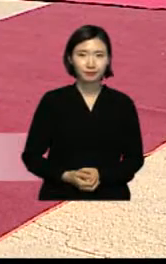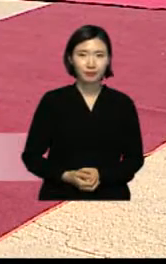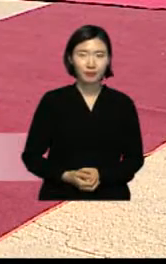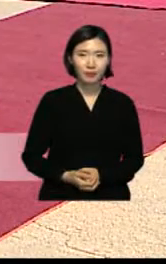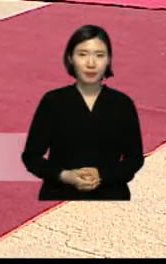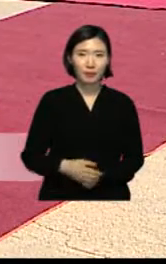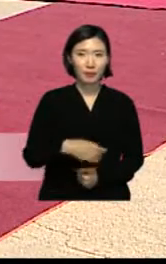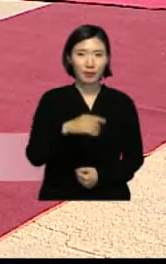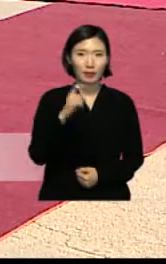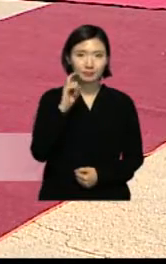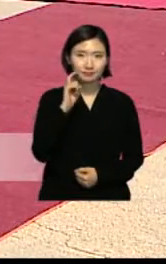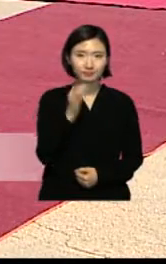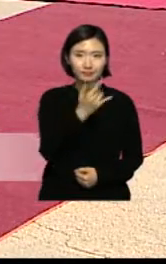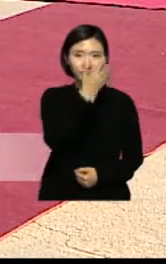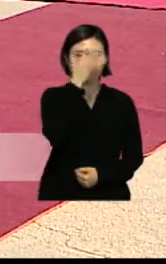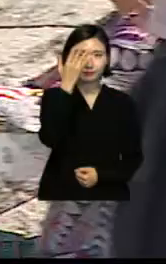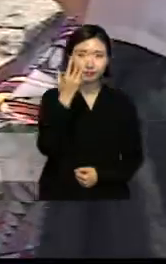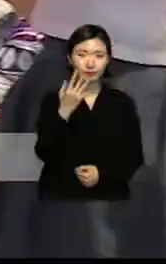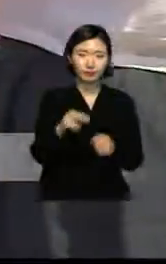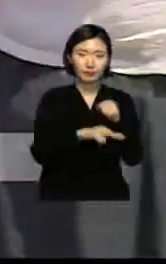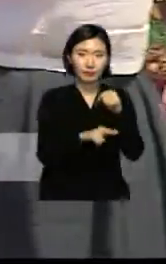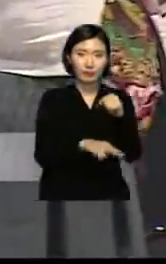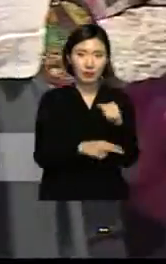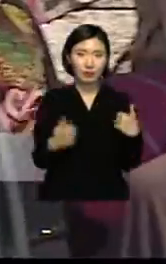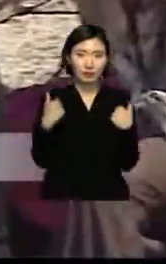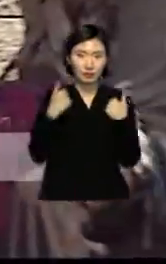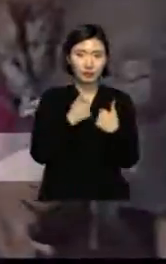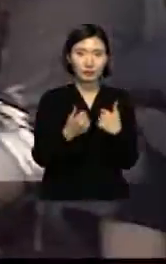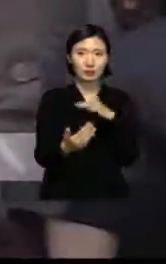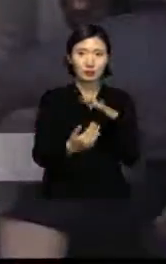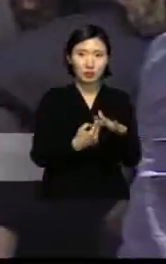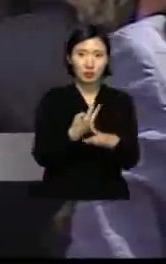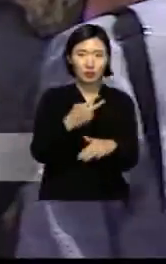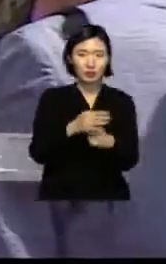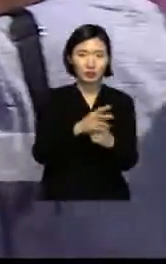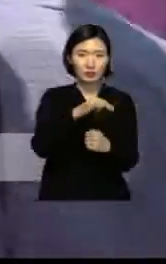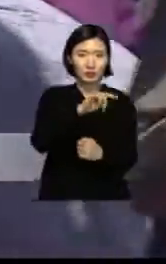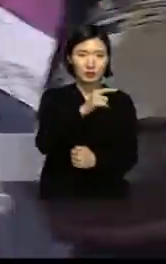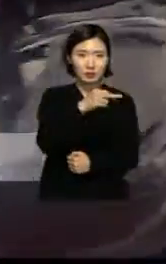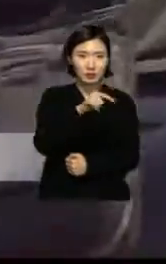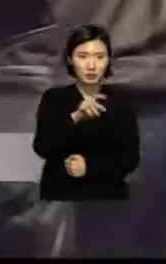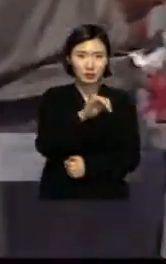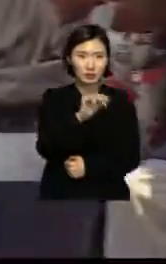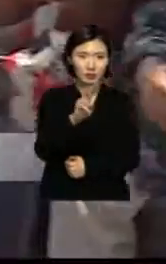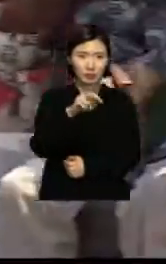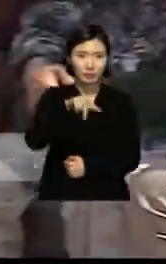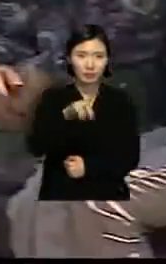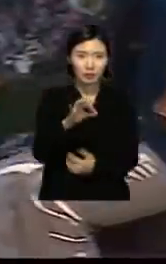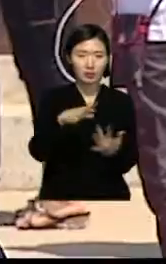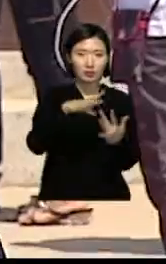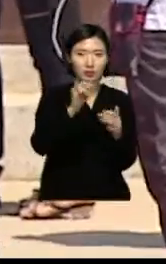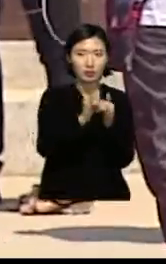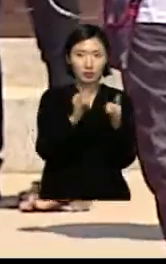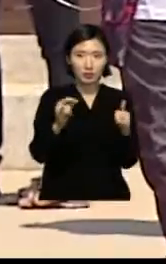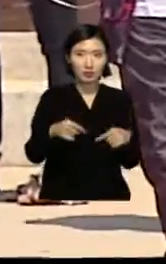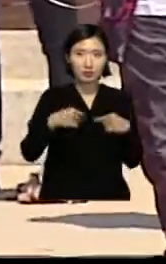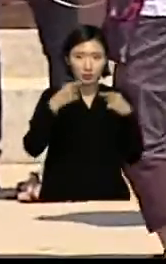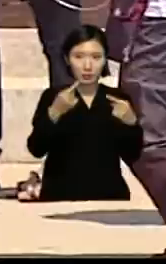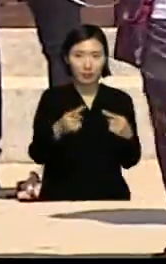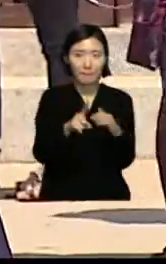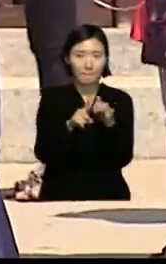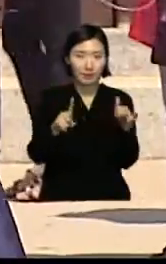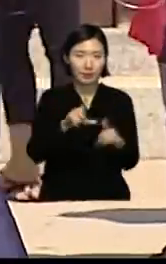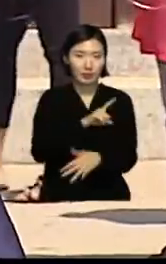단아한 한복을 입고 다소곳한 모습을 한 전 신사임당 선정자들이 차례차례 들어섭니다. 한 명 한 명